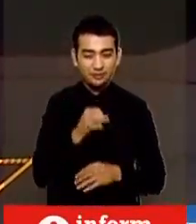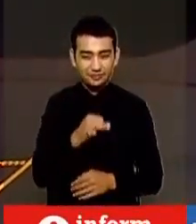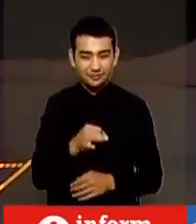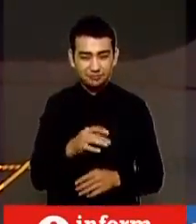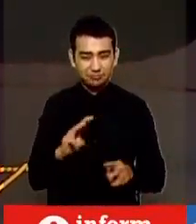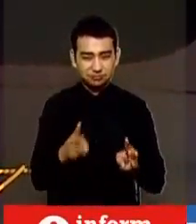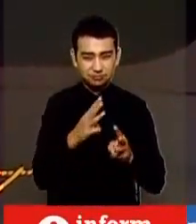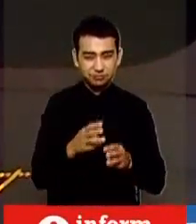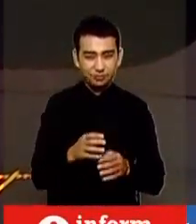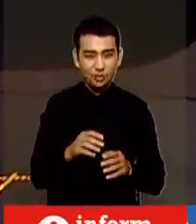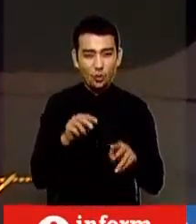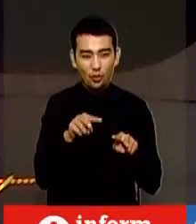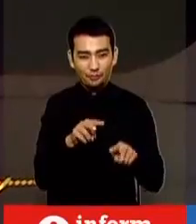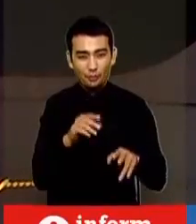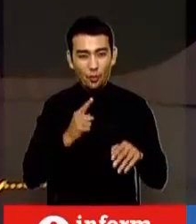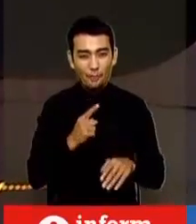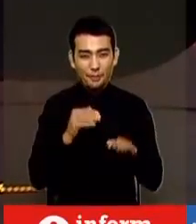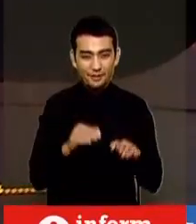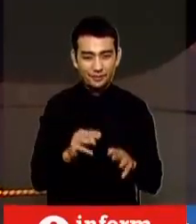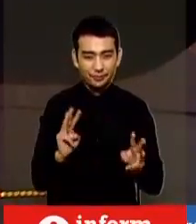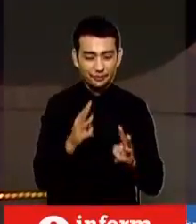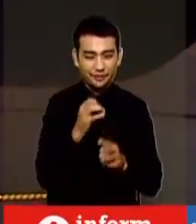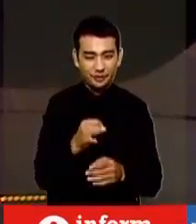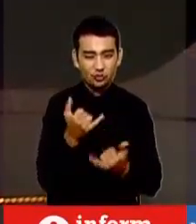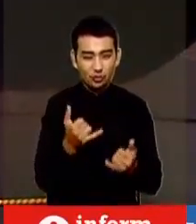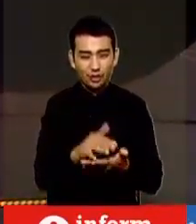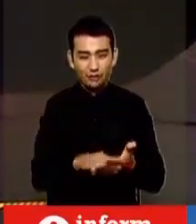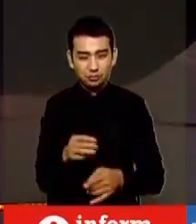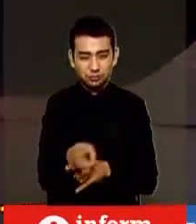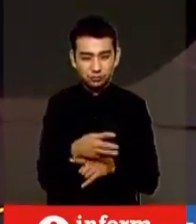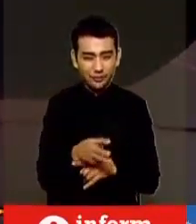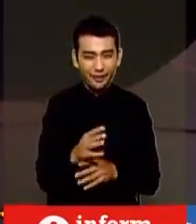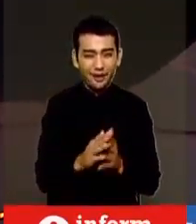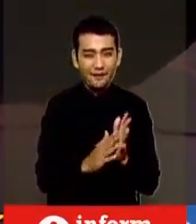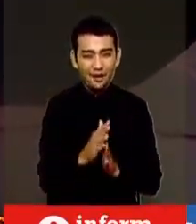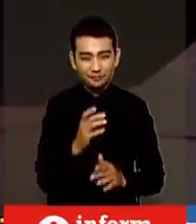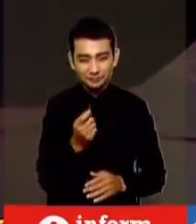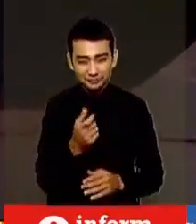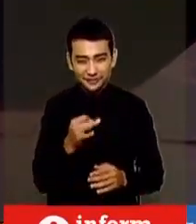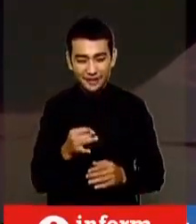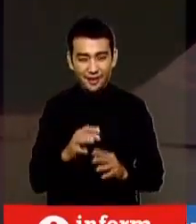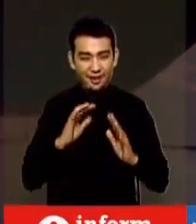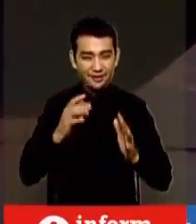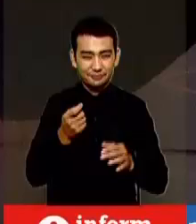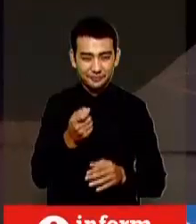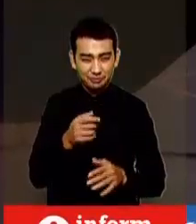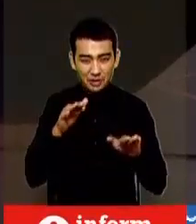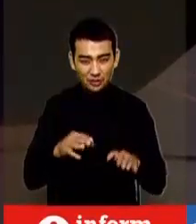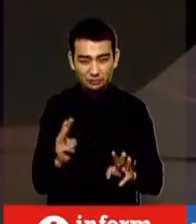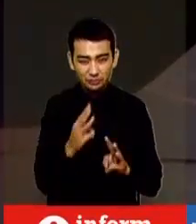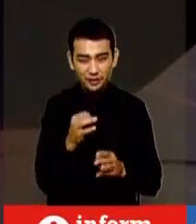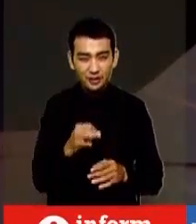охватил охраняемую территорию накануне. Сегодня продолжается тушение выгоревшей травы и небольшого участка леса. Площадь пожара